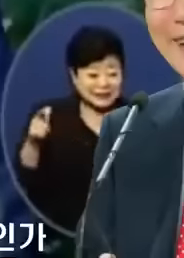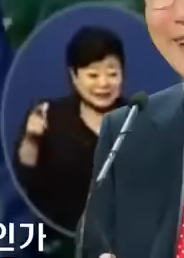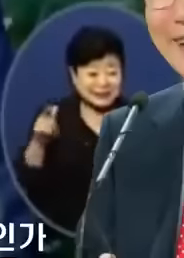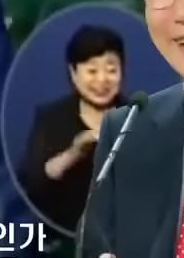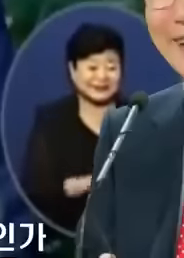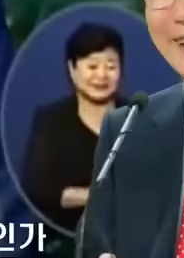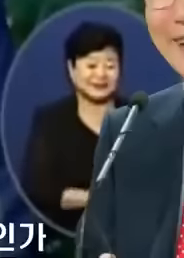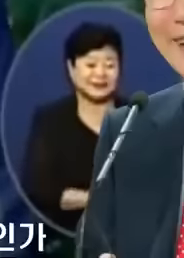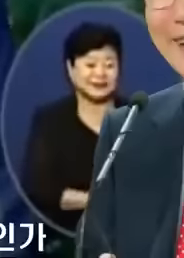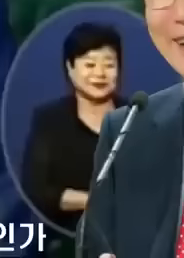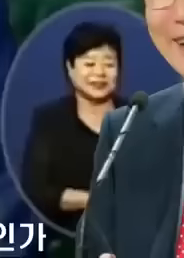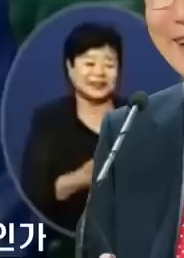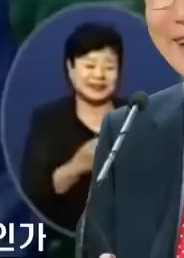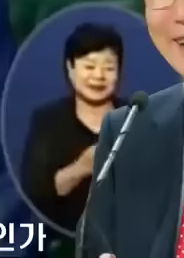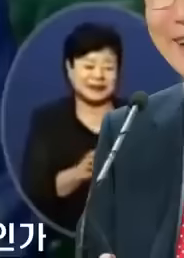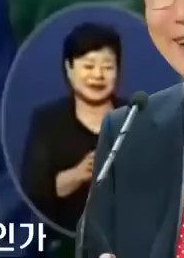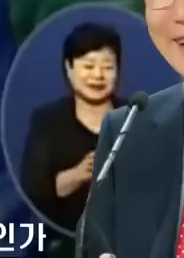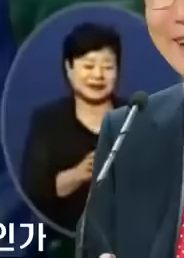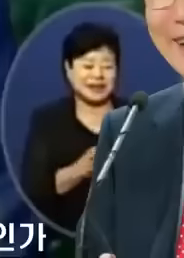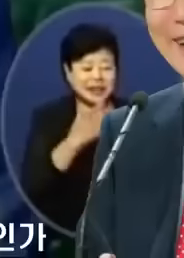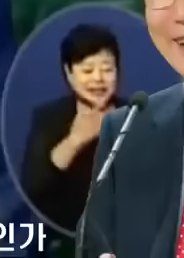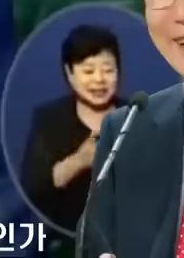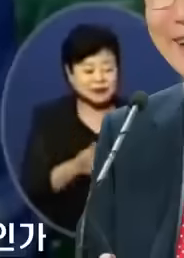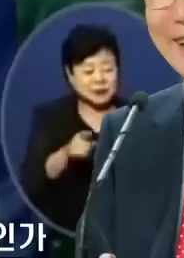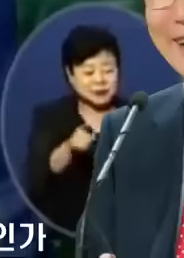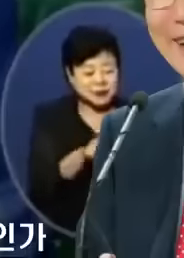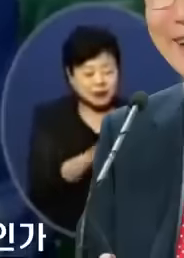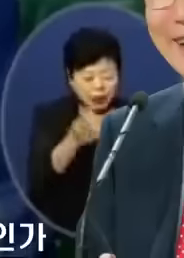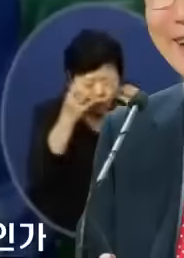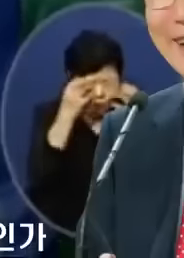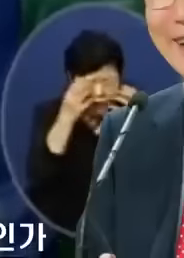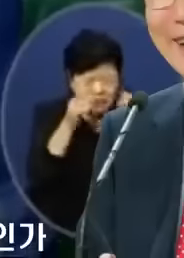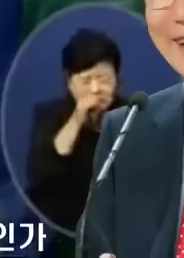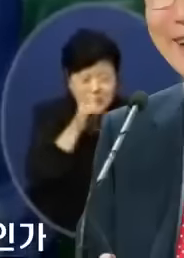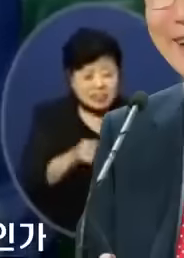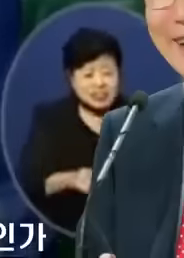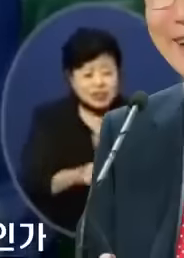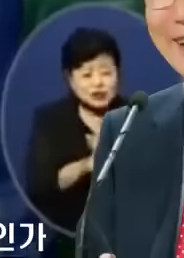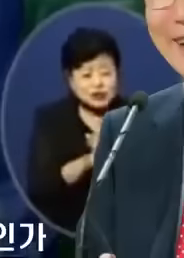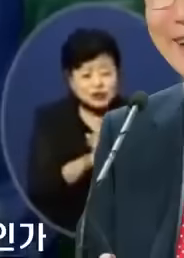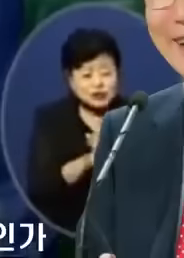것입니다. 그러므로 예수님을 믿어도 고난이 있는 이유는